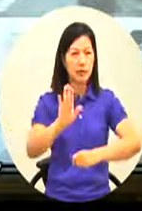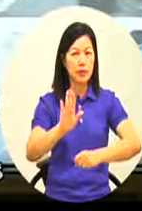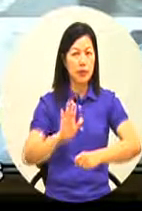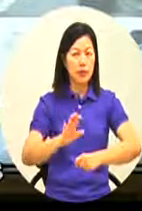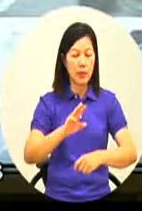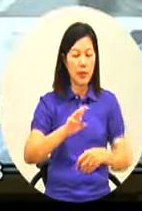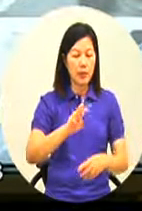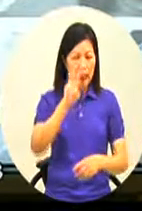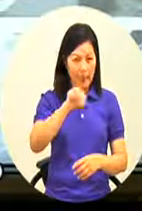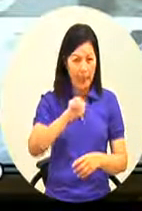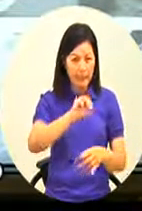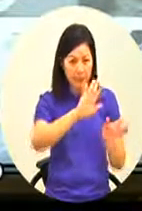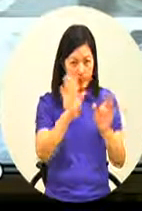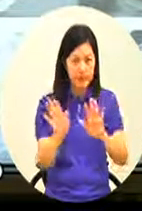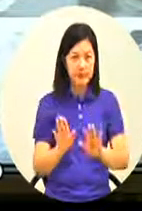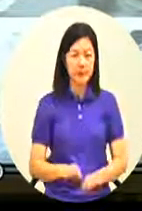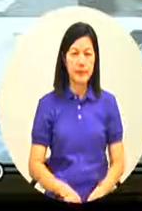的。